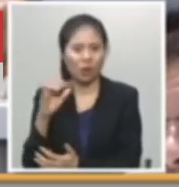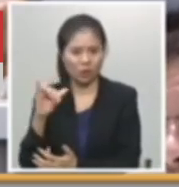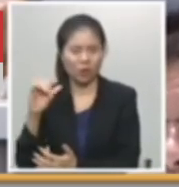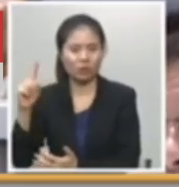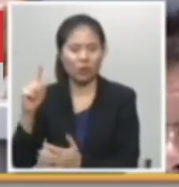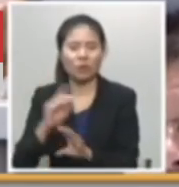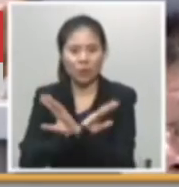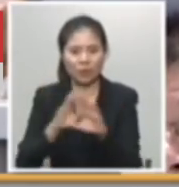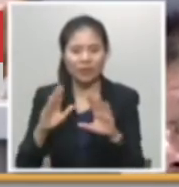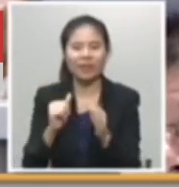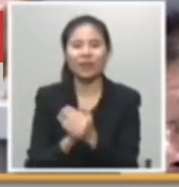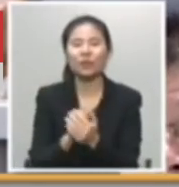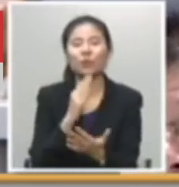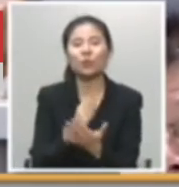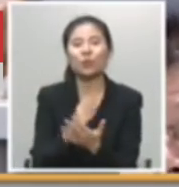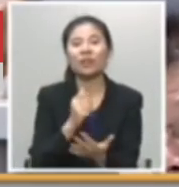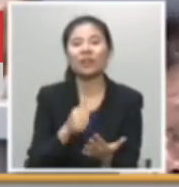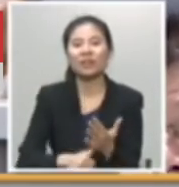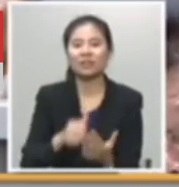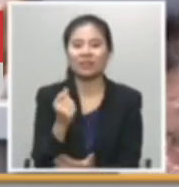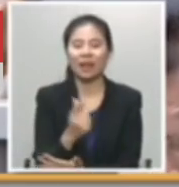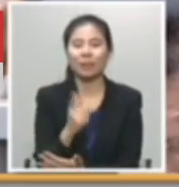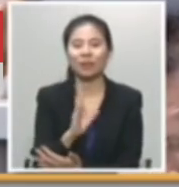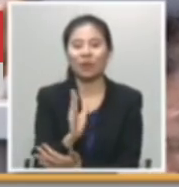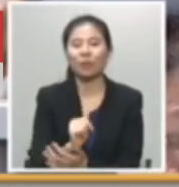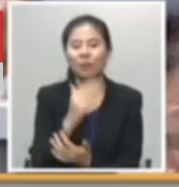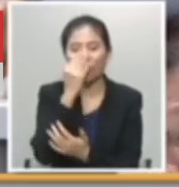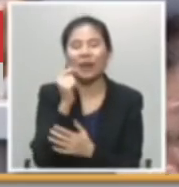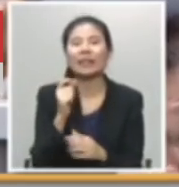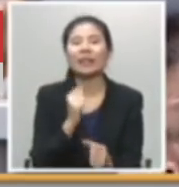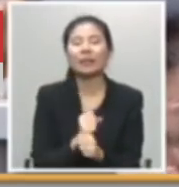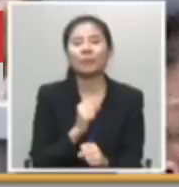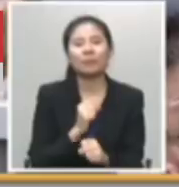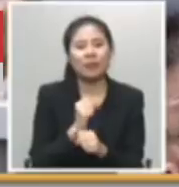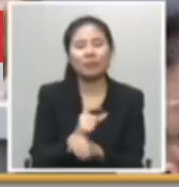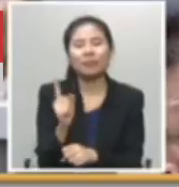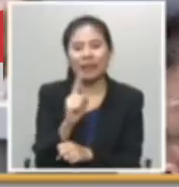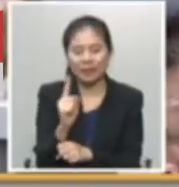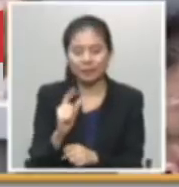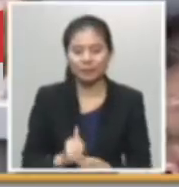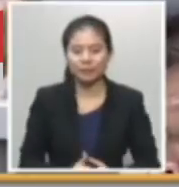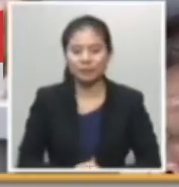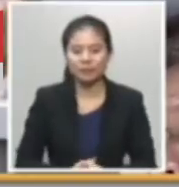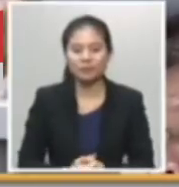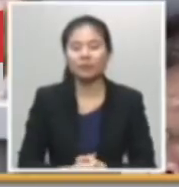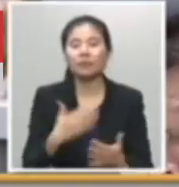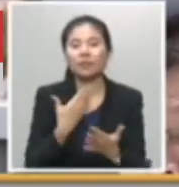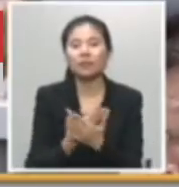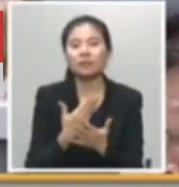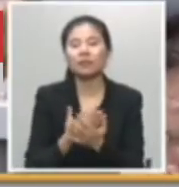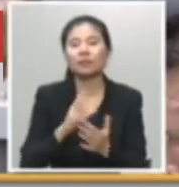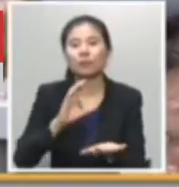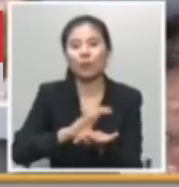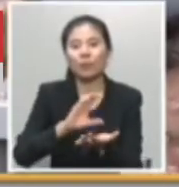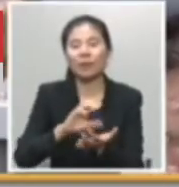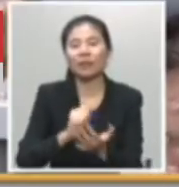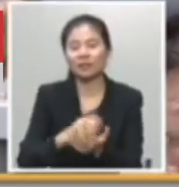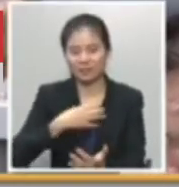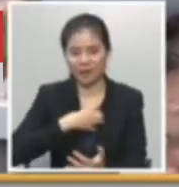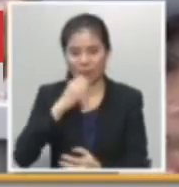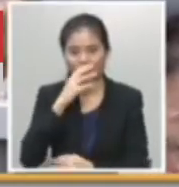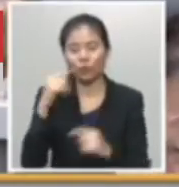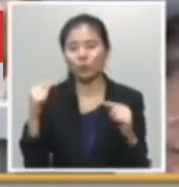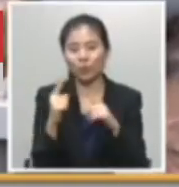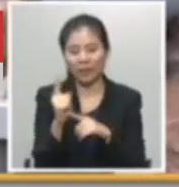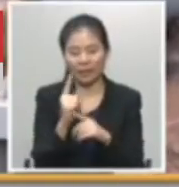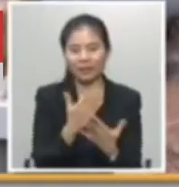ราะเงินเหล่านี้มันมหาศาลเดี๋ยวจะแฉให้ว่ามันมหาศาลยังไงท่านจัดงบนะฮะสิ่งที่ผมอยากจะบอกก็คือจัด